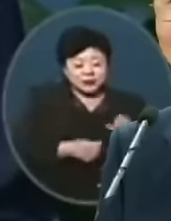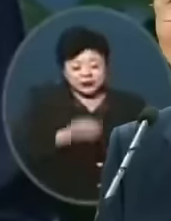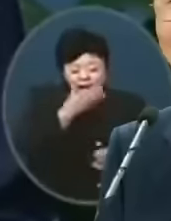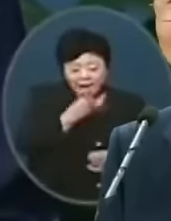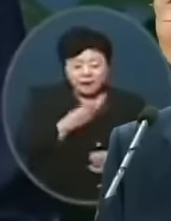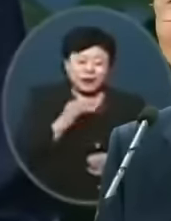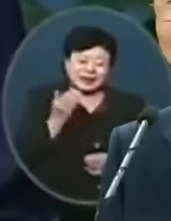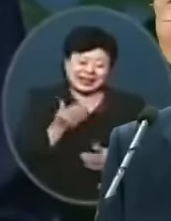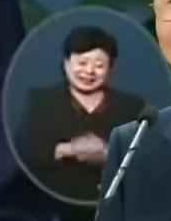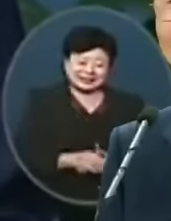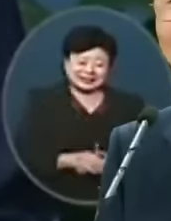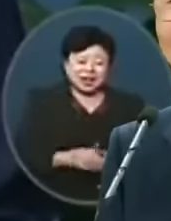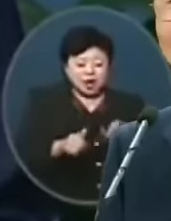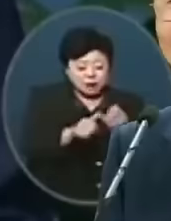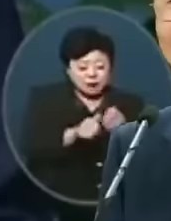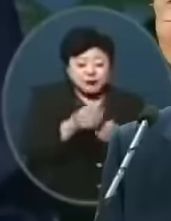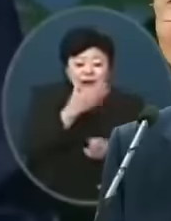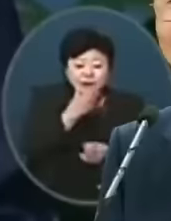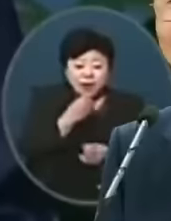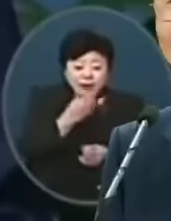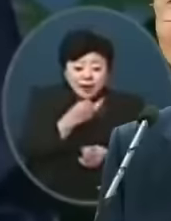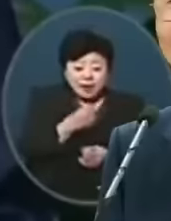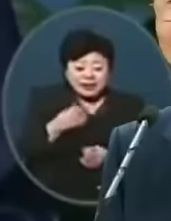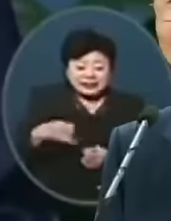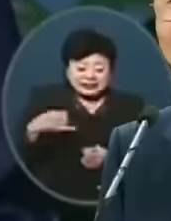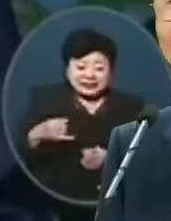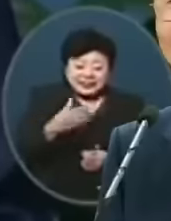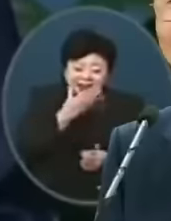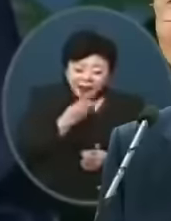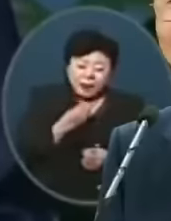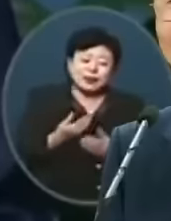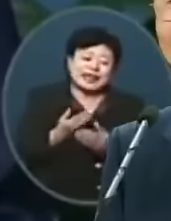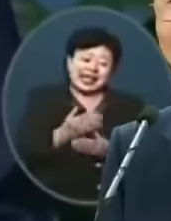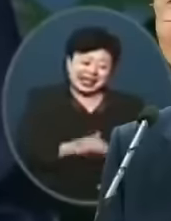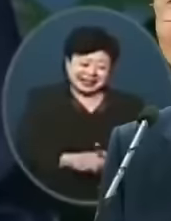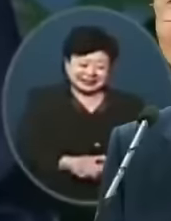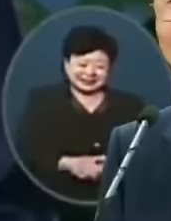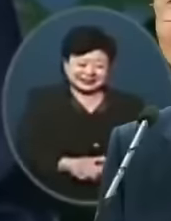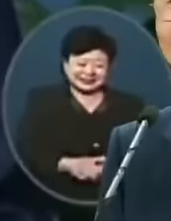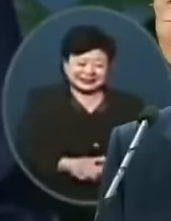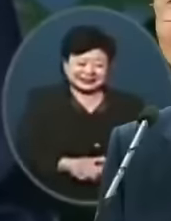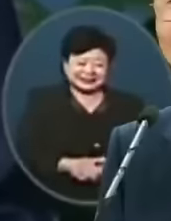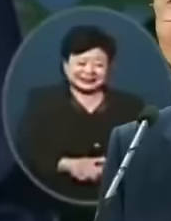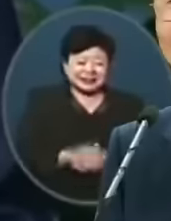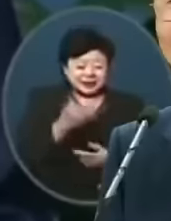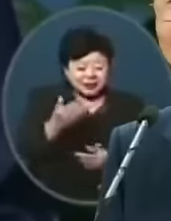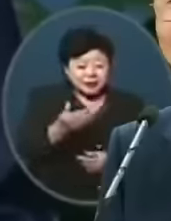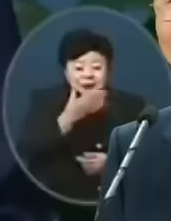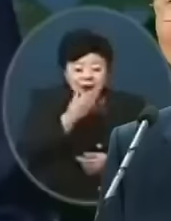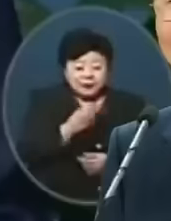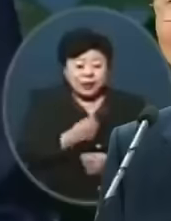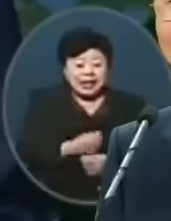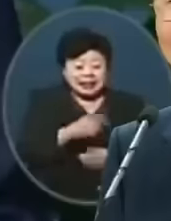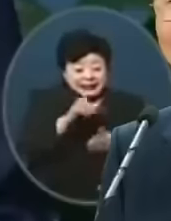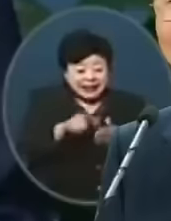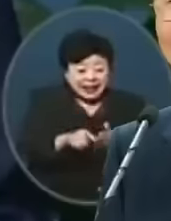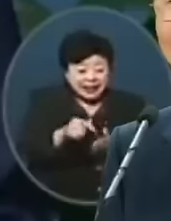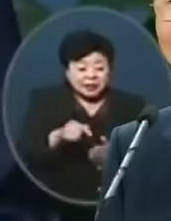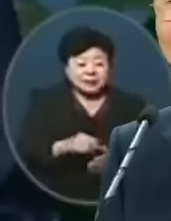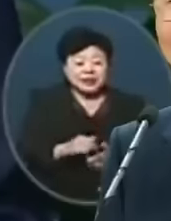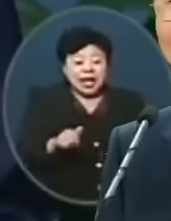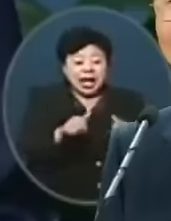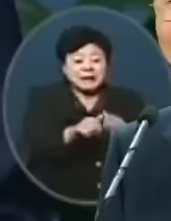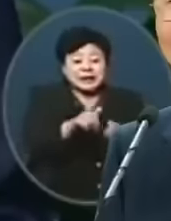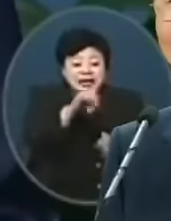것입니다. 부부가 행복해지면 자녀들이 행복해지는 것입니다. 여러분이 행복해지면 여러분과 같이